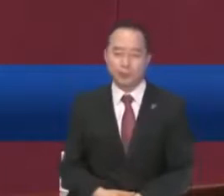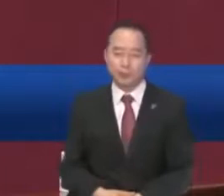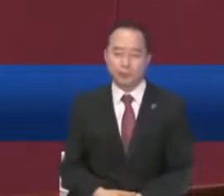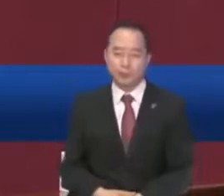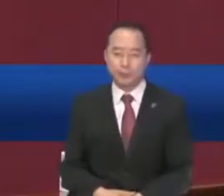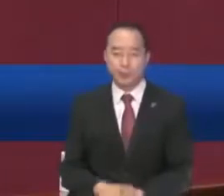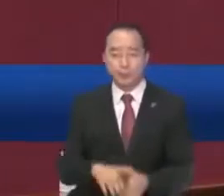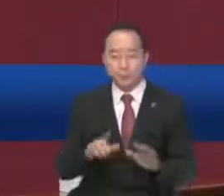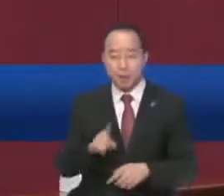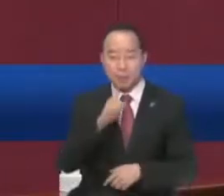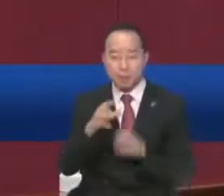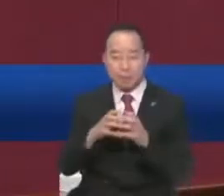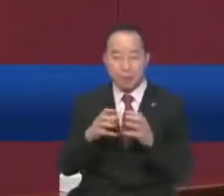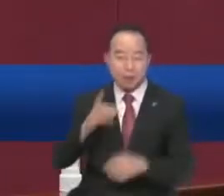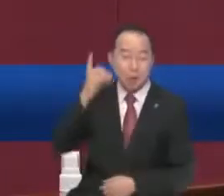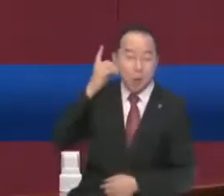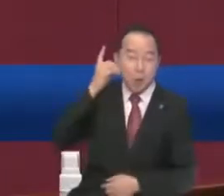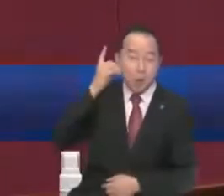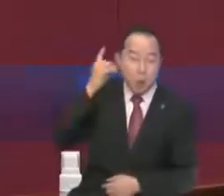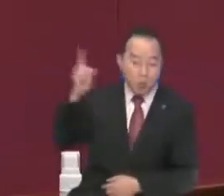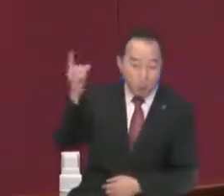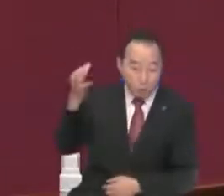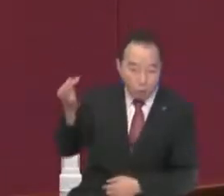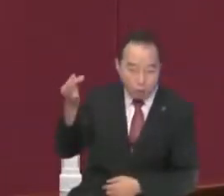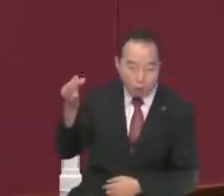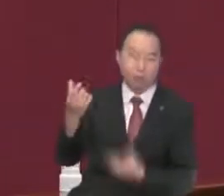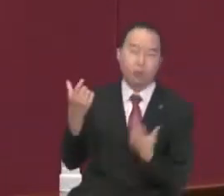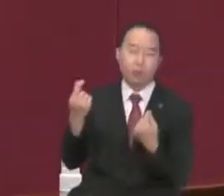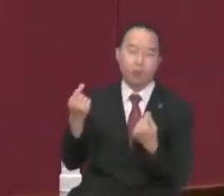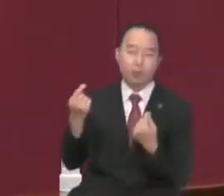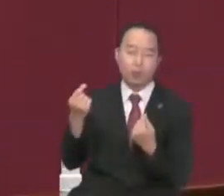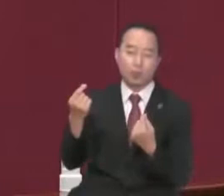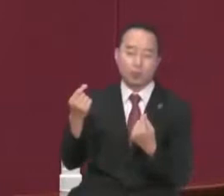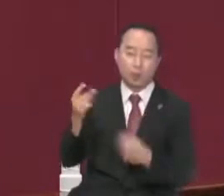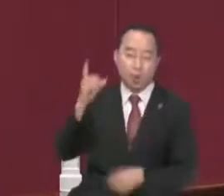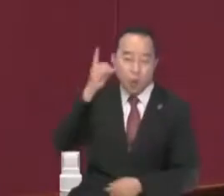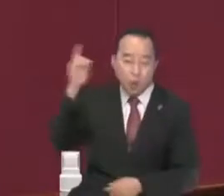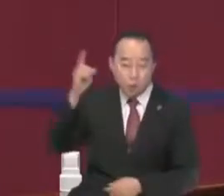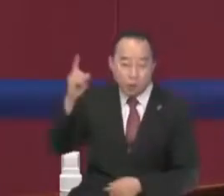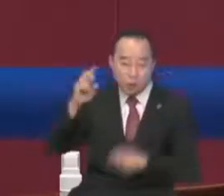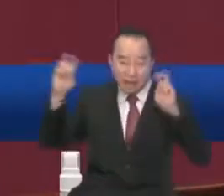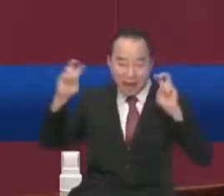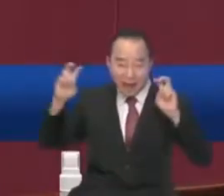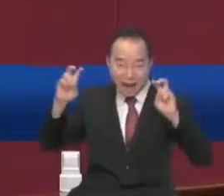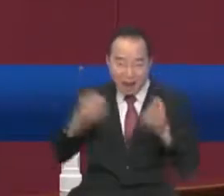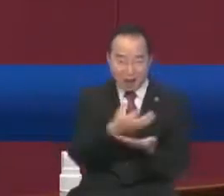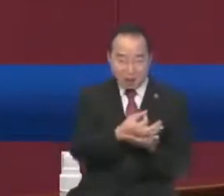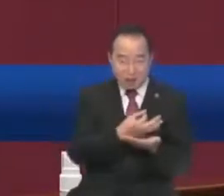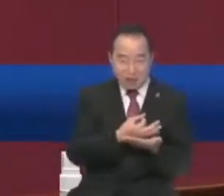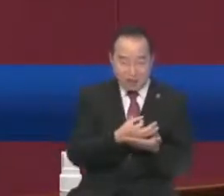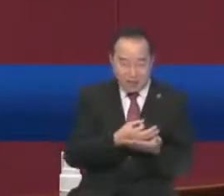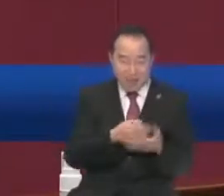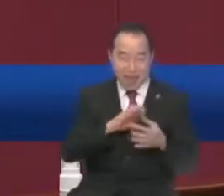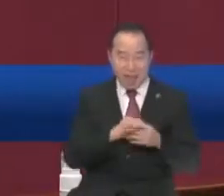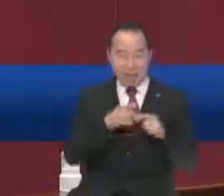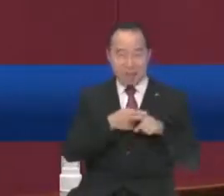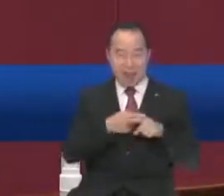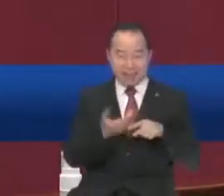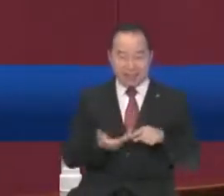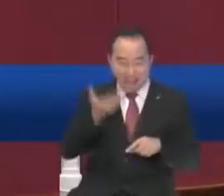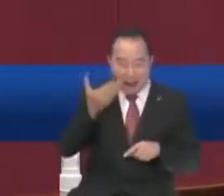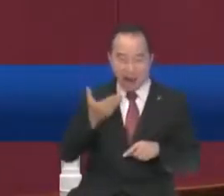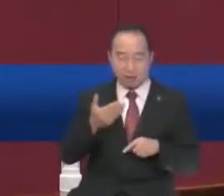이번에 논란이 된 통신요금도 마찬가지입니다. 통신사들은 그 수익의 절반 이상은 통신료 감면에 쓰도록